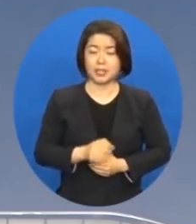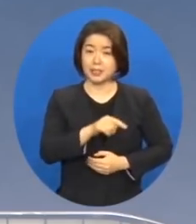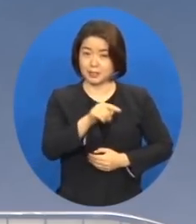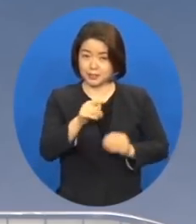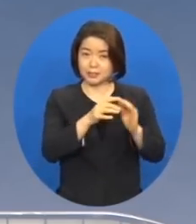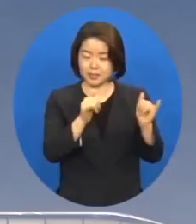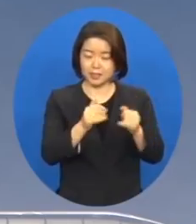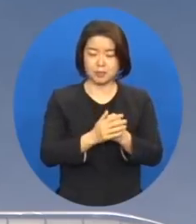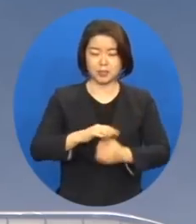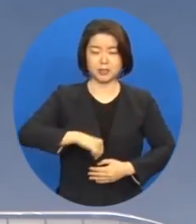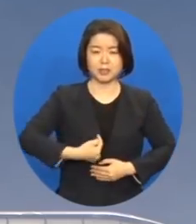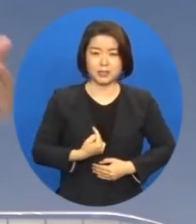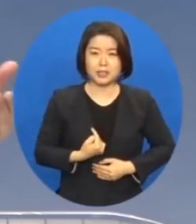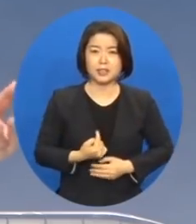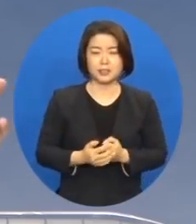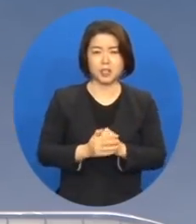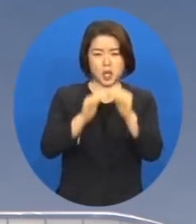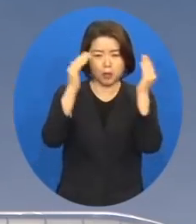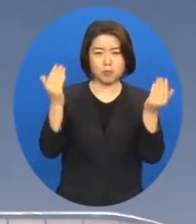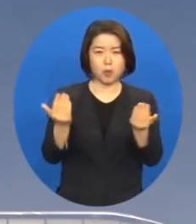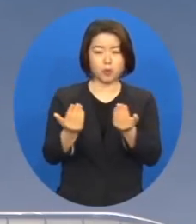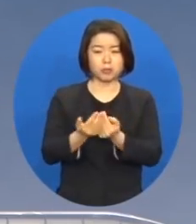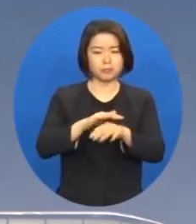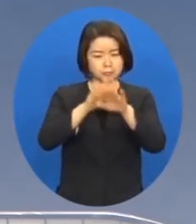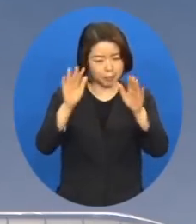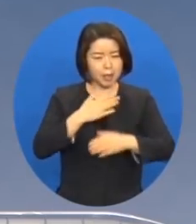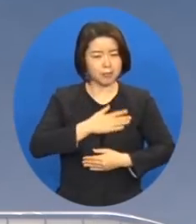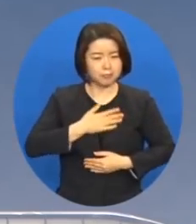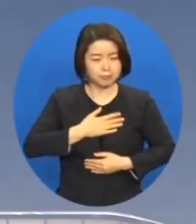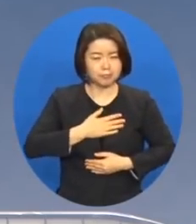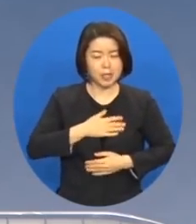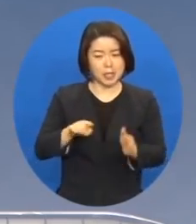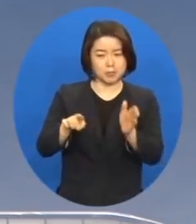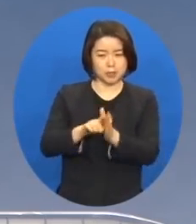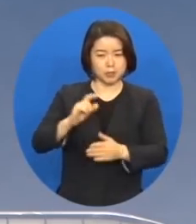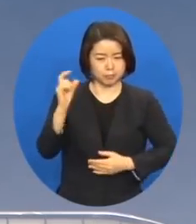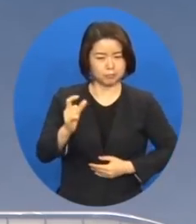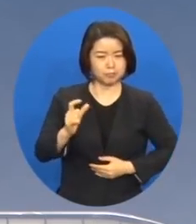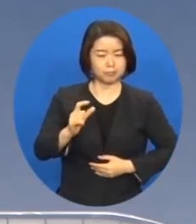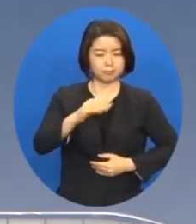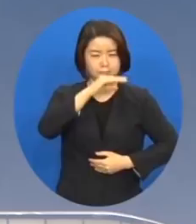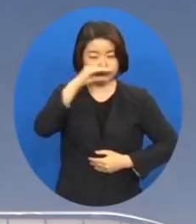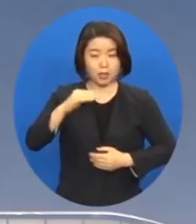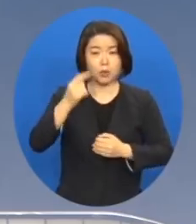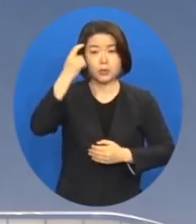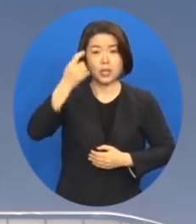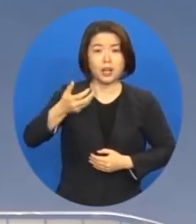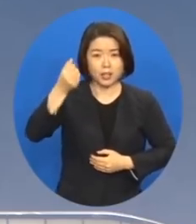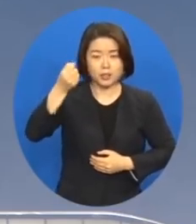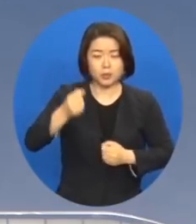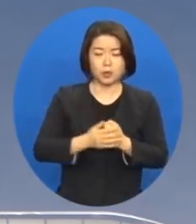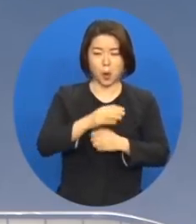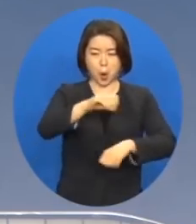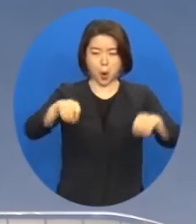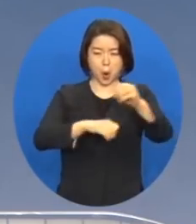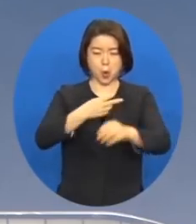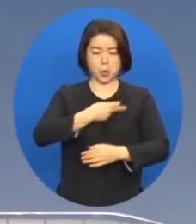그들은 자기들이 모든 것을 다 알고 믿음으로도 견고하다고 생각하면서 오히려 사도